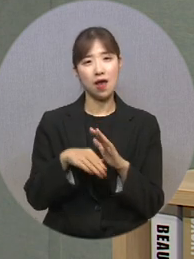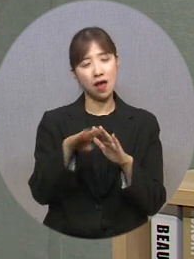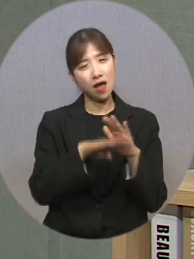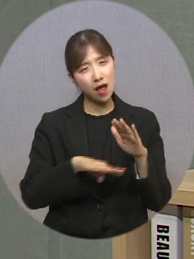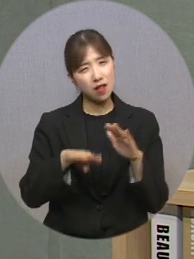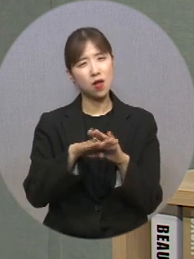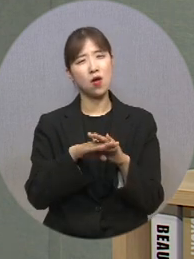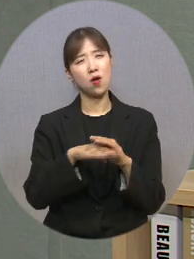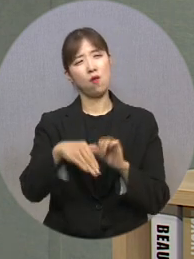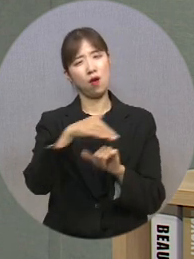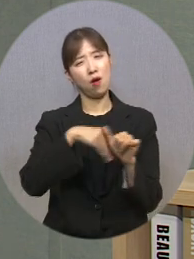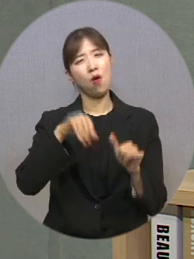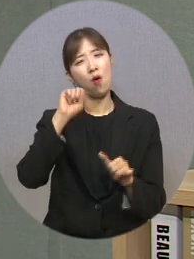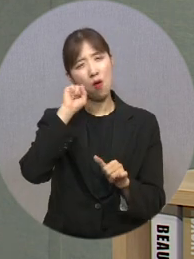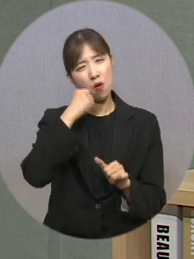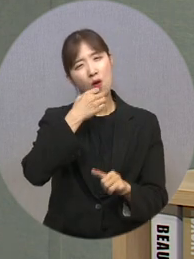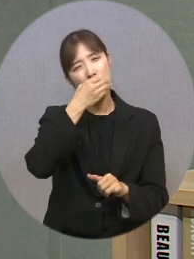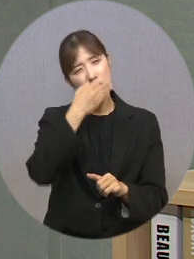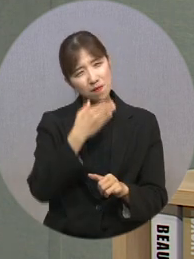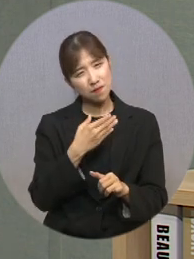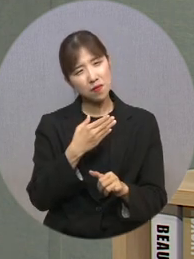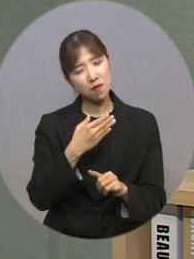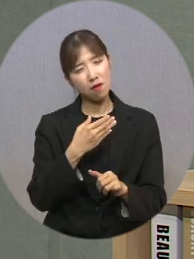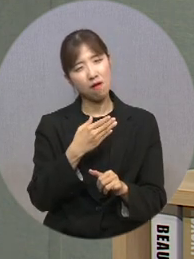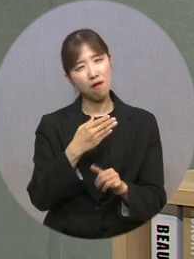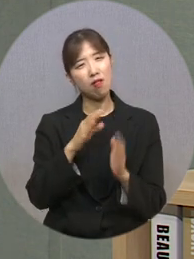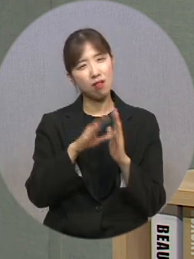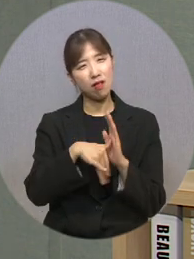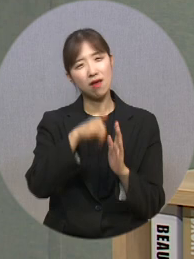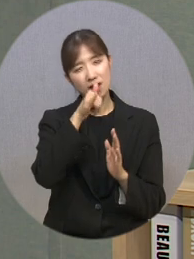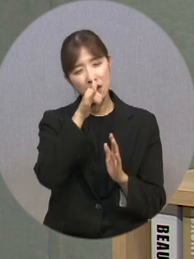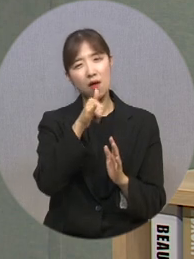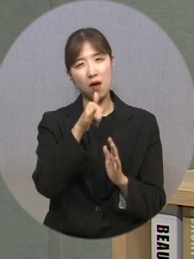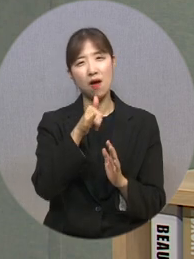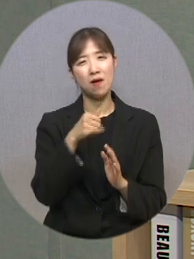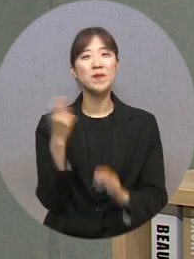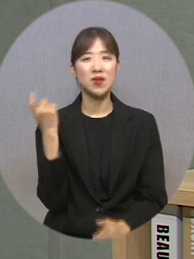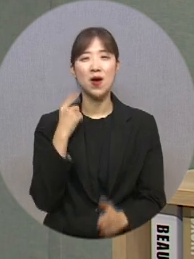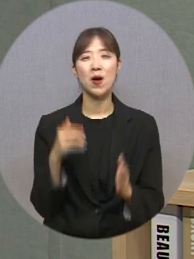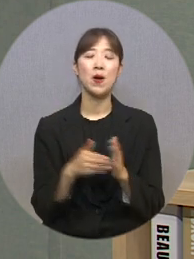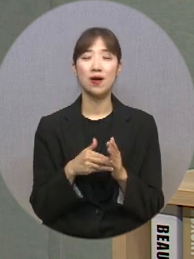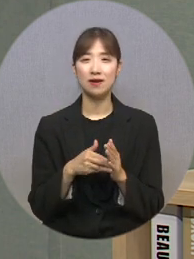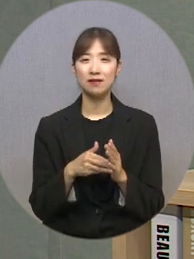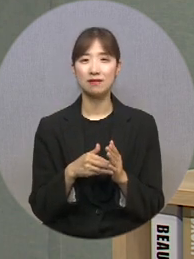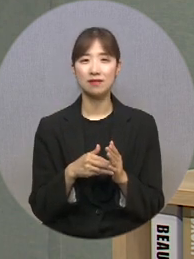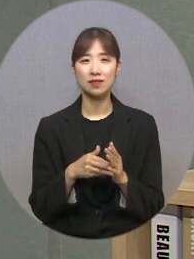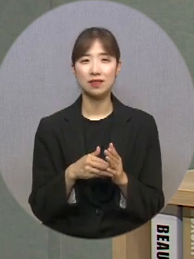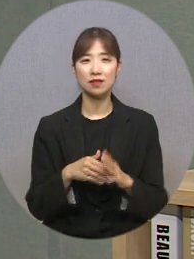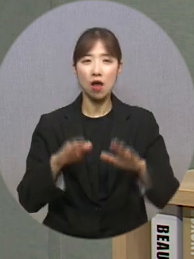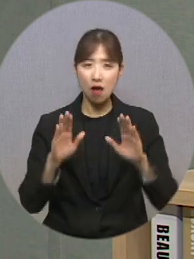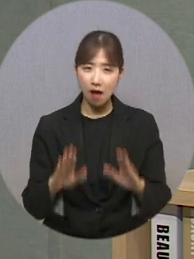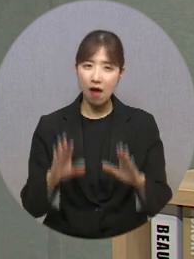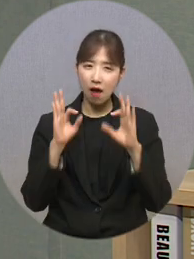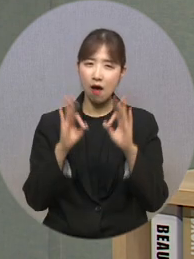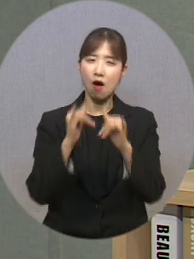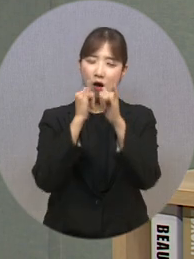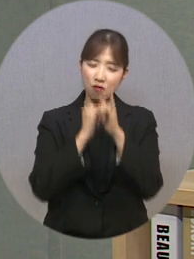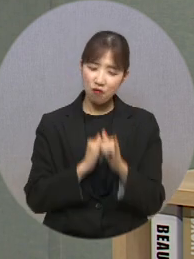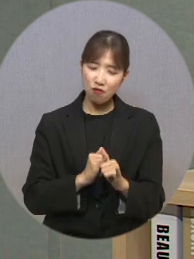환경이 어려워서 예. 힘이 들었던 시대가 잠시 있었다고 얘기 예. 들었습니다. 그러나 오늘날에는